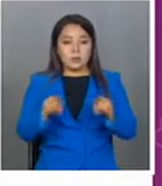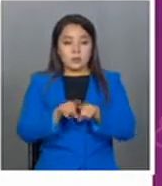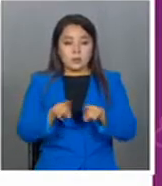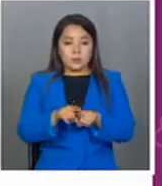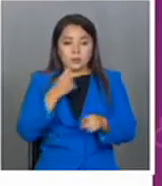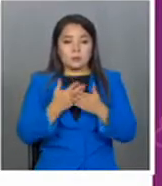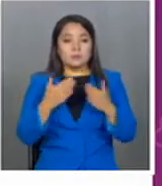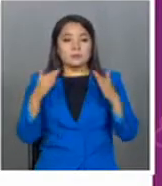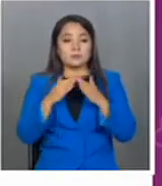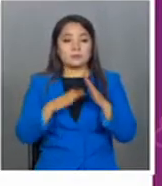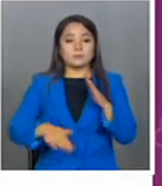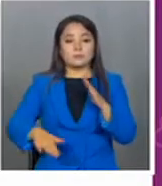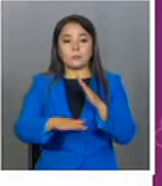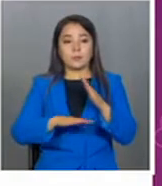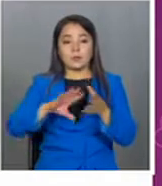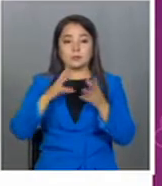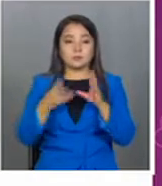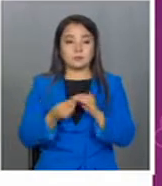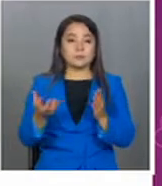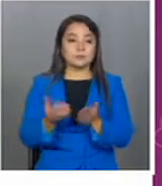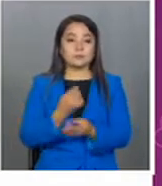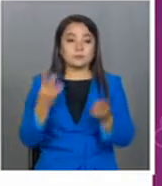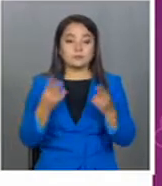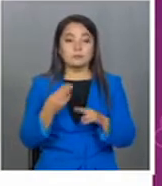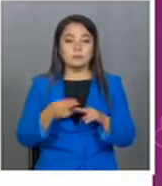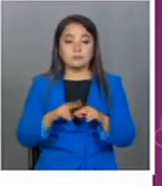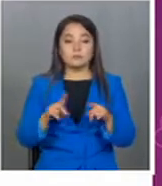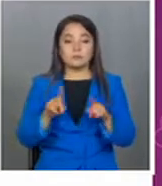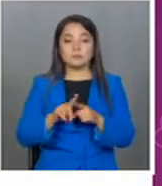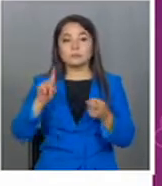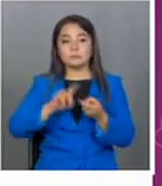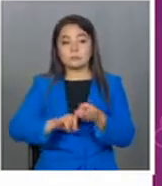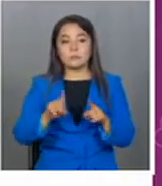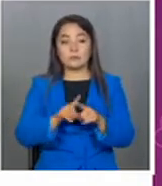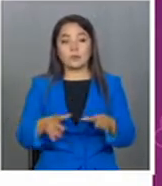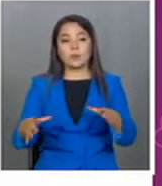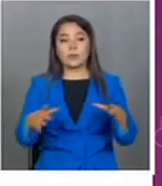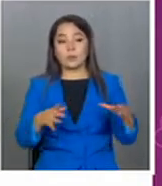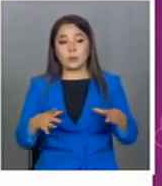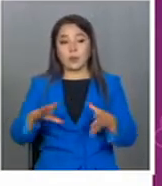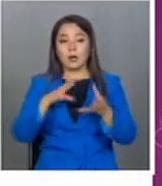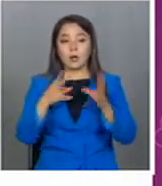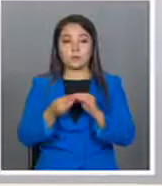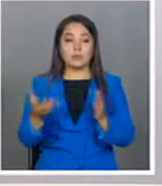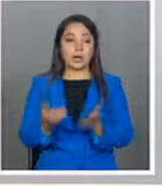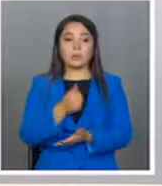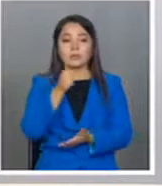киіз үй табанының ауданын табу деген сөз осы табанында жатқан дөңгелектің ауданын табуды